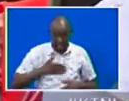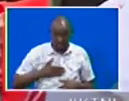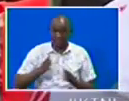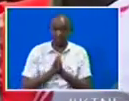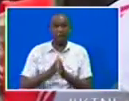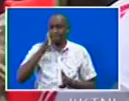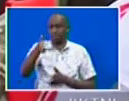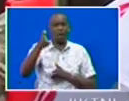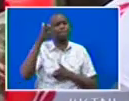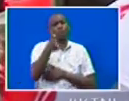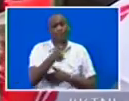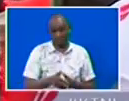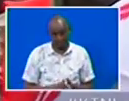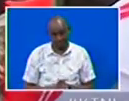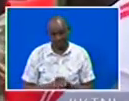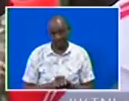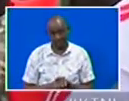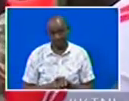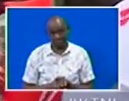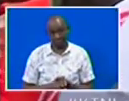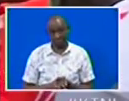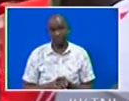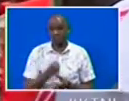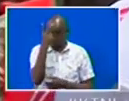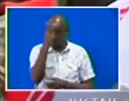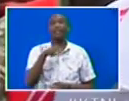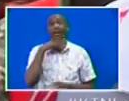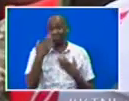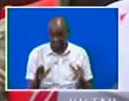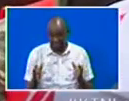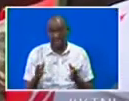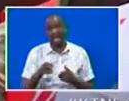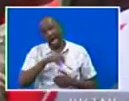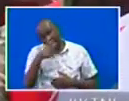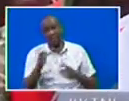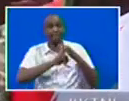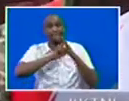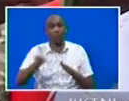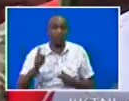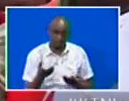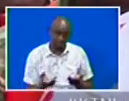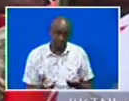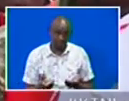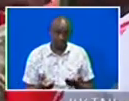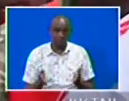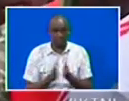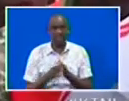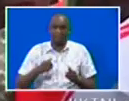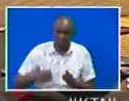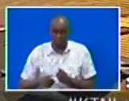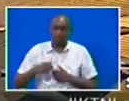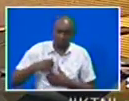maafisa wangu waliopetrolize sasa. Wamewaua wawili, mwingine ametoroka akiwa na majeraha